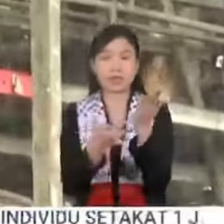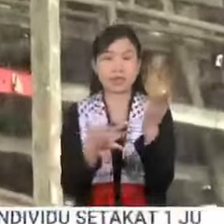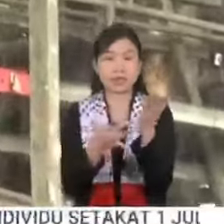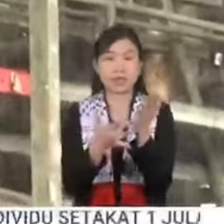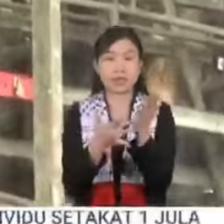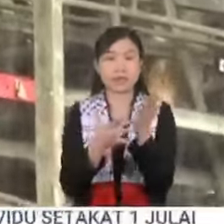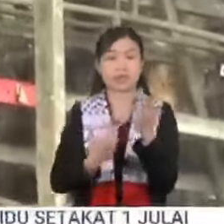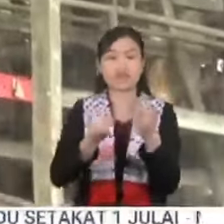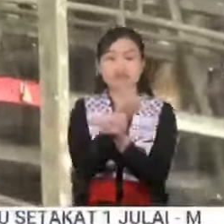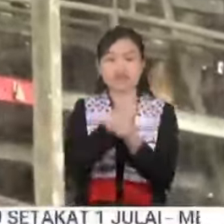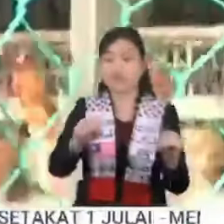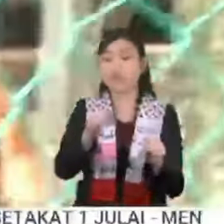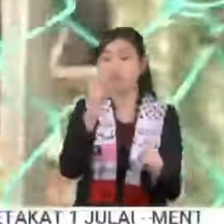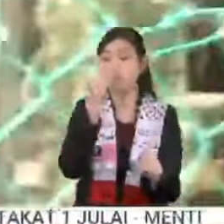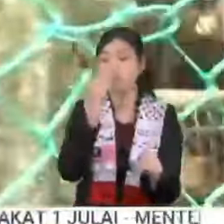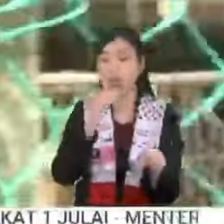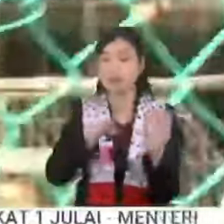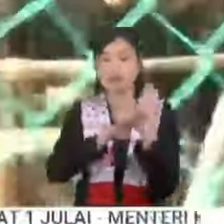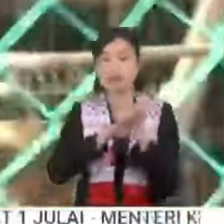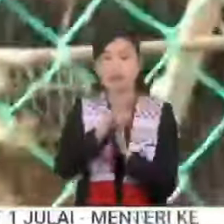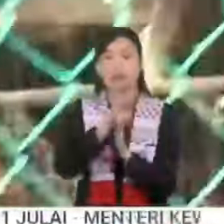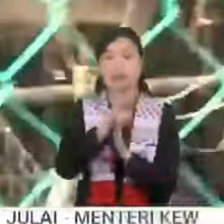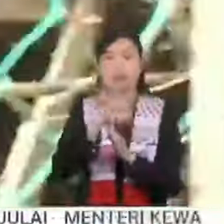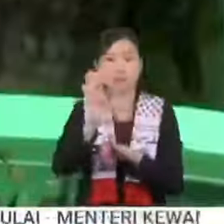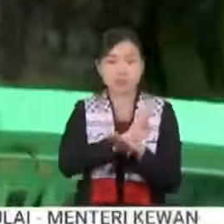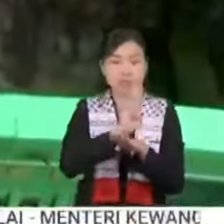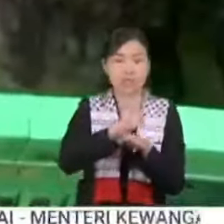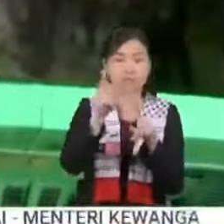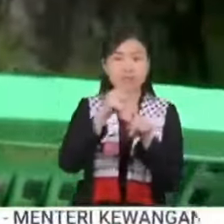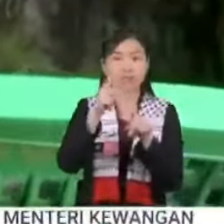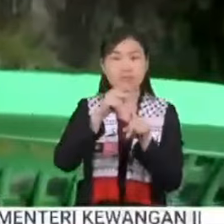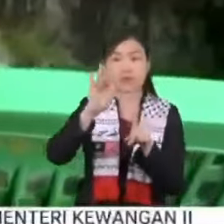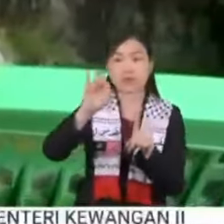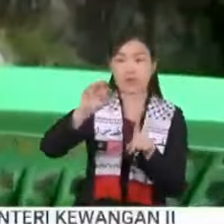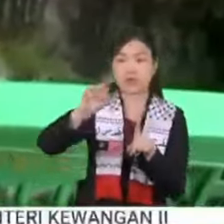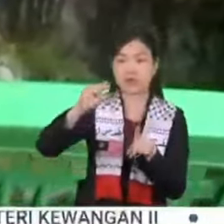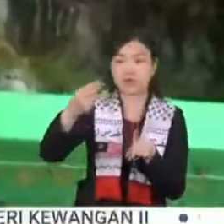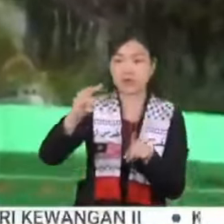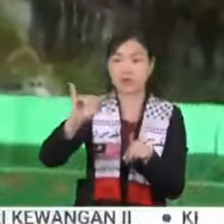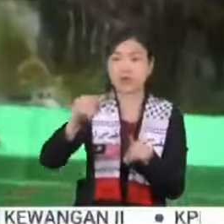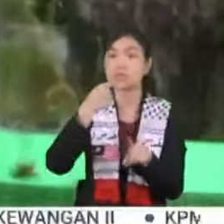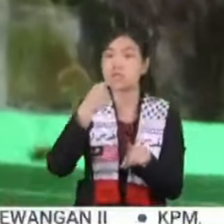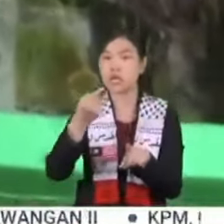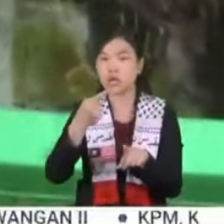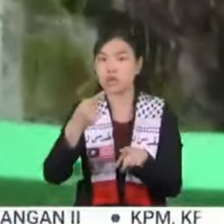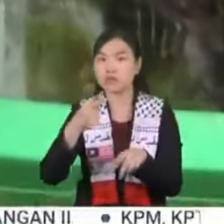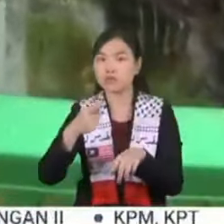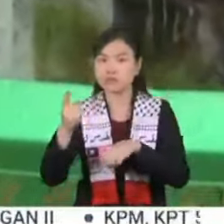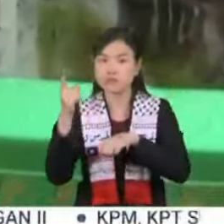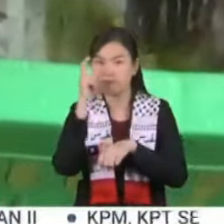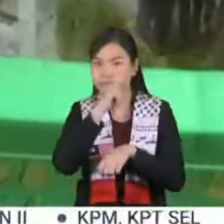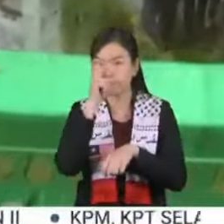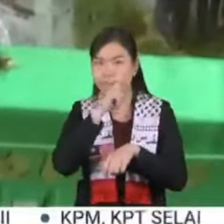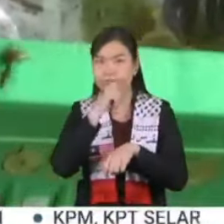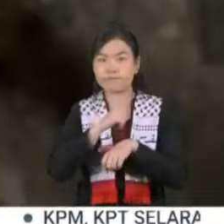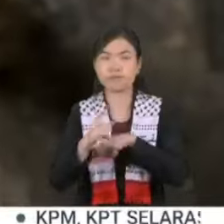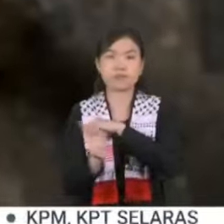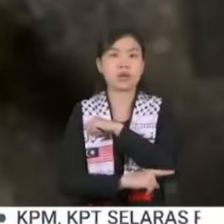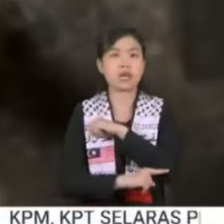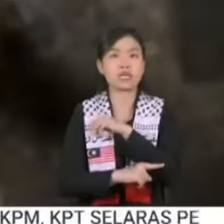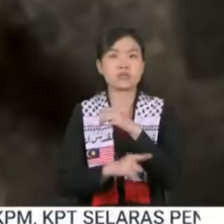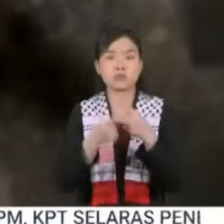Agroteknologi Kerjasama Makanan dan Pembangunan Koperasi Pulau Pinang Fahmi Zainul berkata, tindakan tegas diambil ekoran ingkar